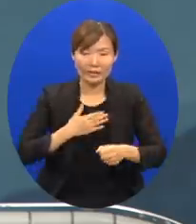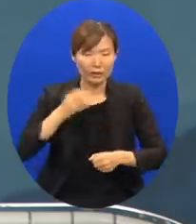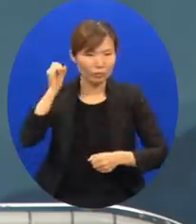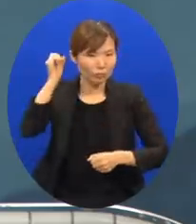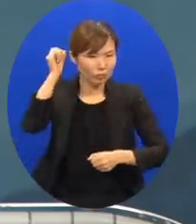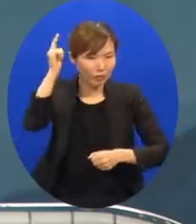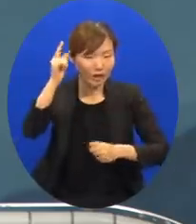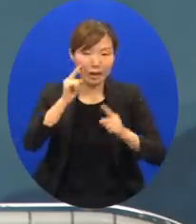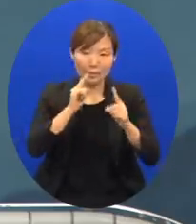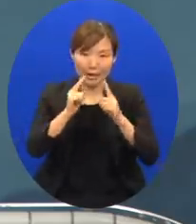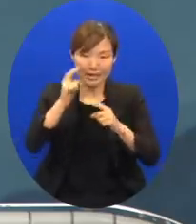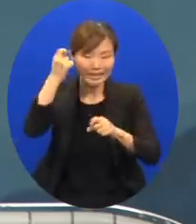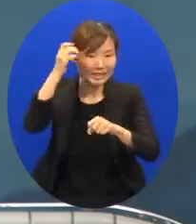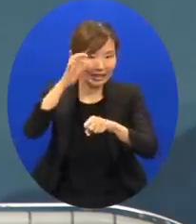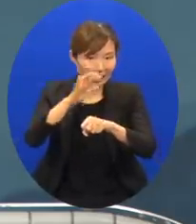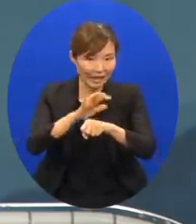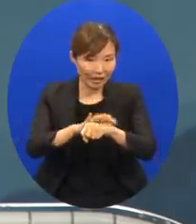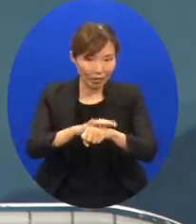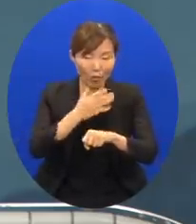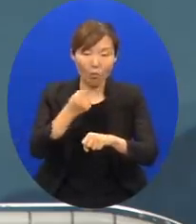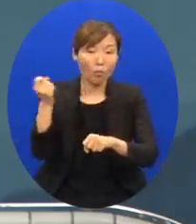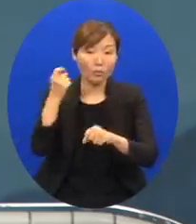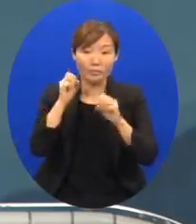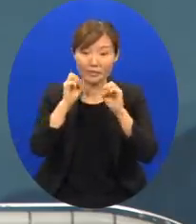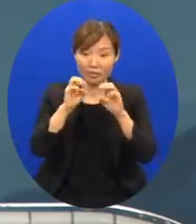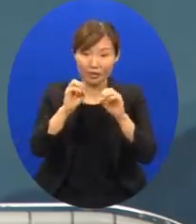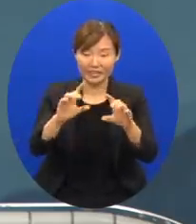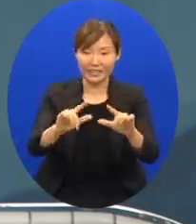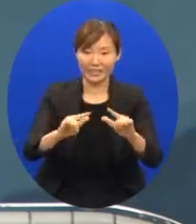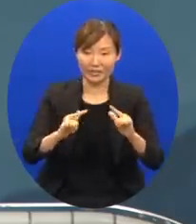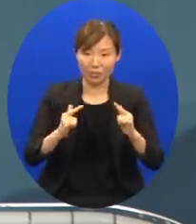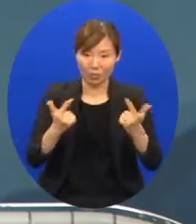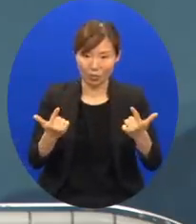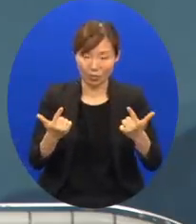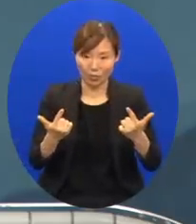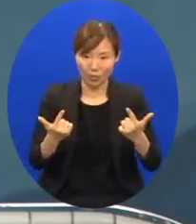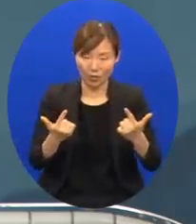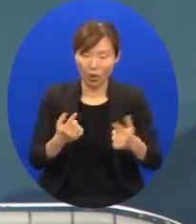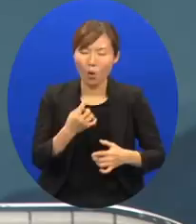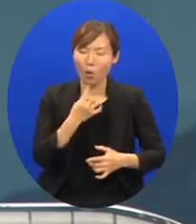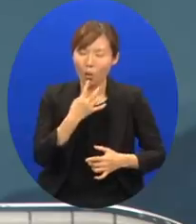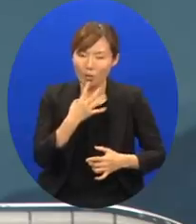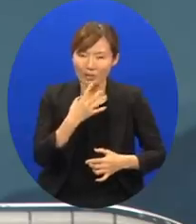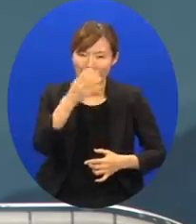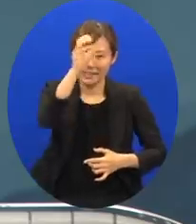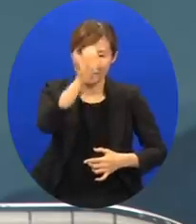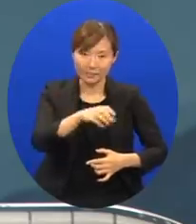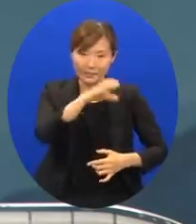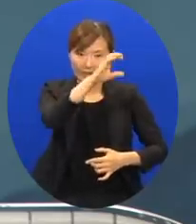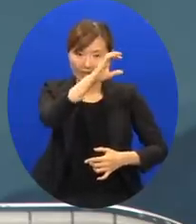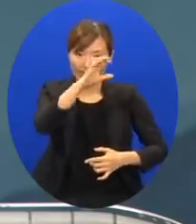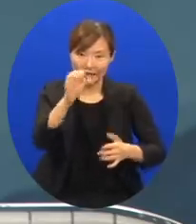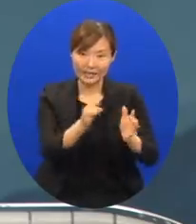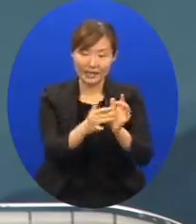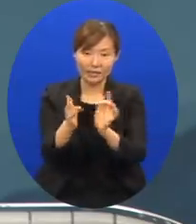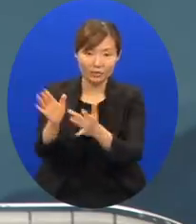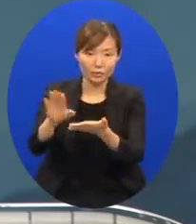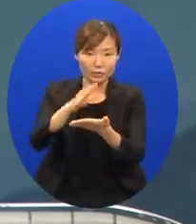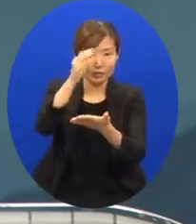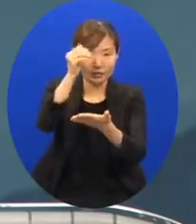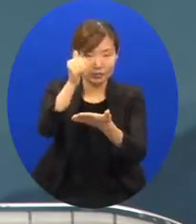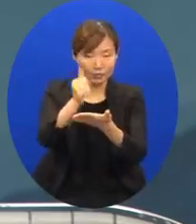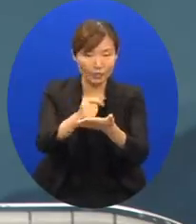지혜로 그들에게 복음을 전하지 않고 2절에 보면 오직 십자가에 예수 그리스도만 전 하려고 했었다고